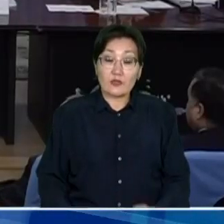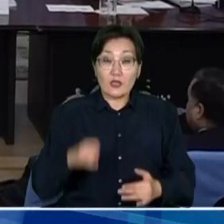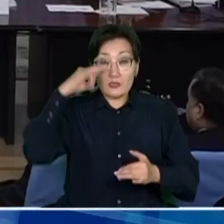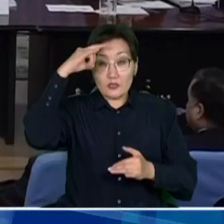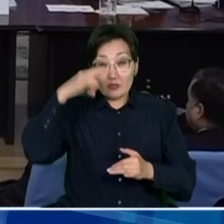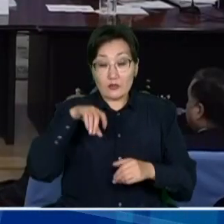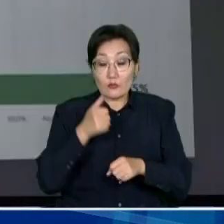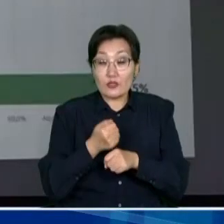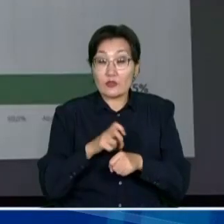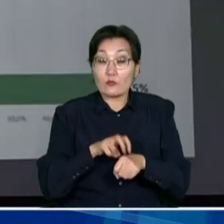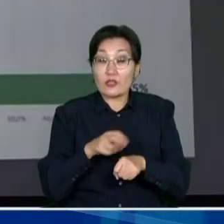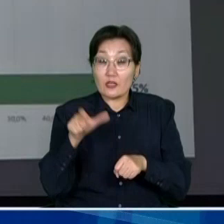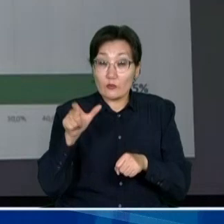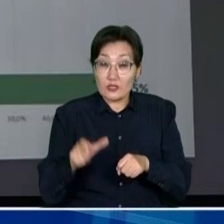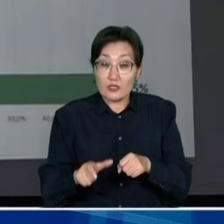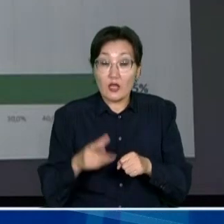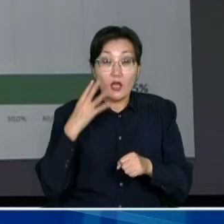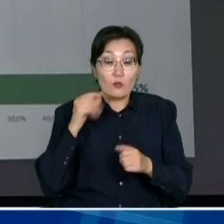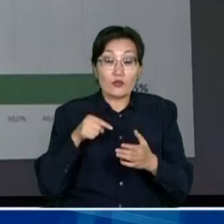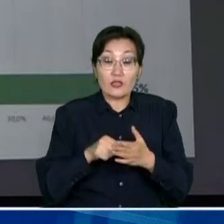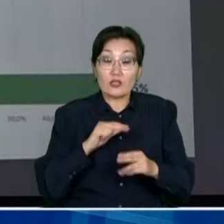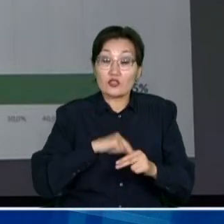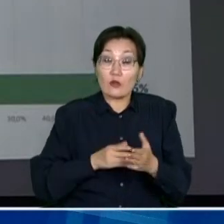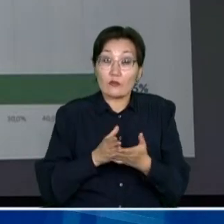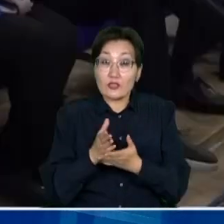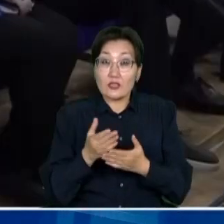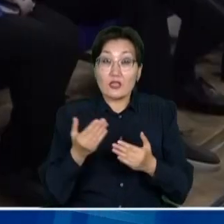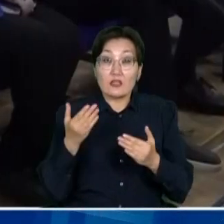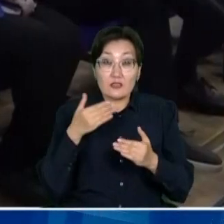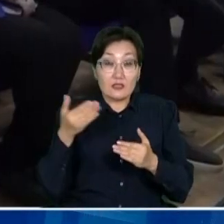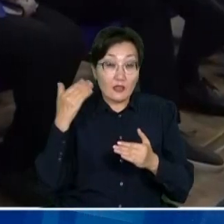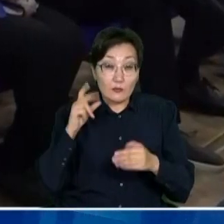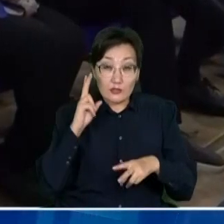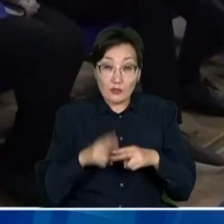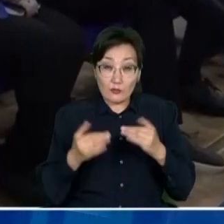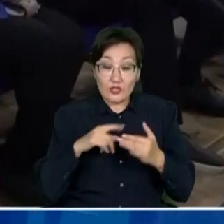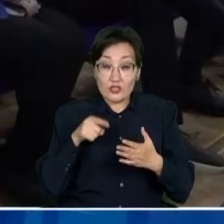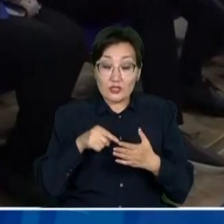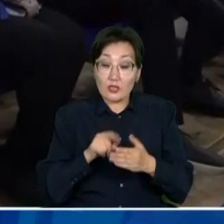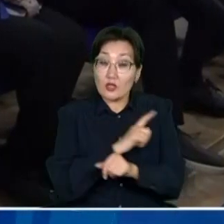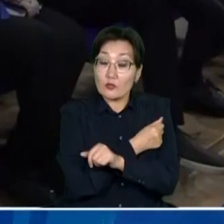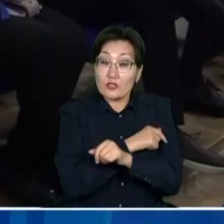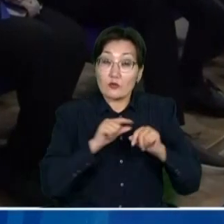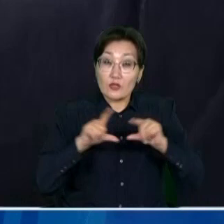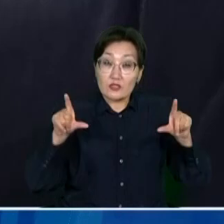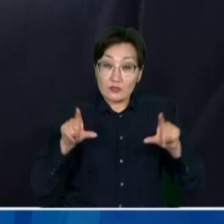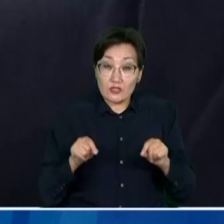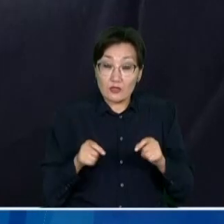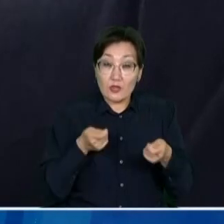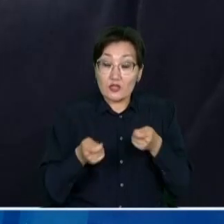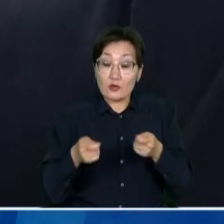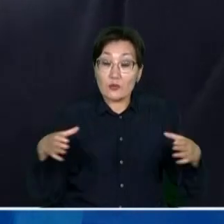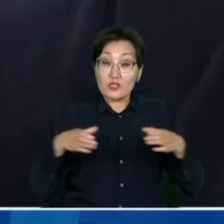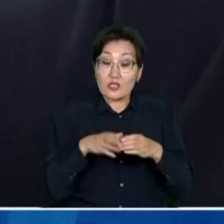Еліміздің бас дәрігері Ажар Ғиниаттың Алматыға жұмыс сапары жаңа ғана аяқталды. Бүгін ол қаладағы медициналық нысандардың